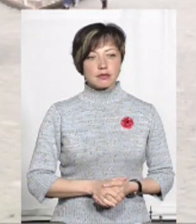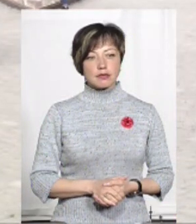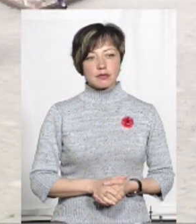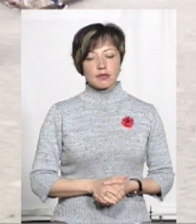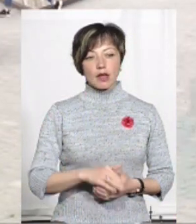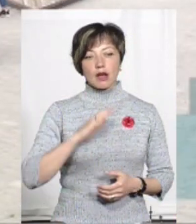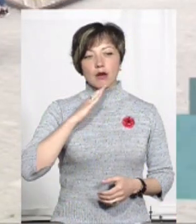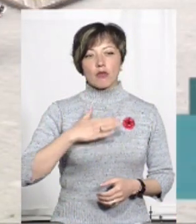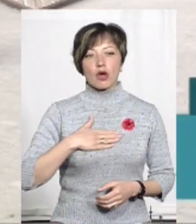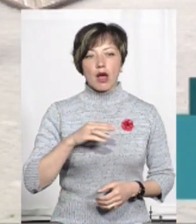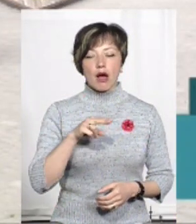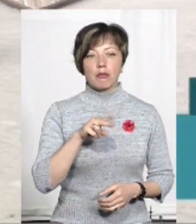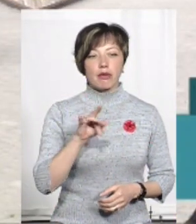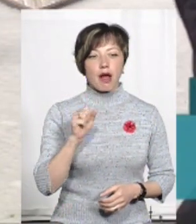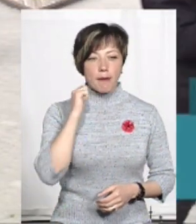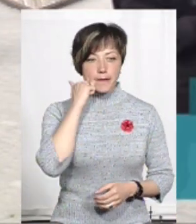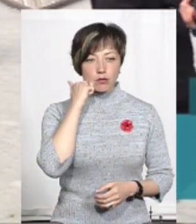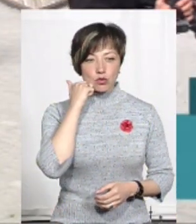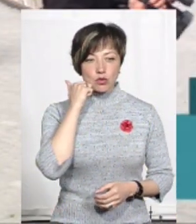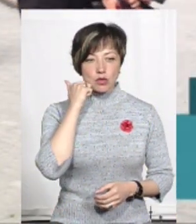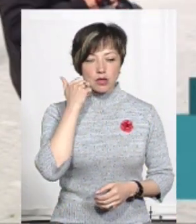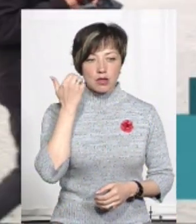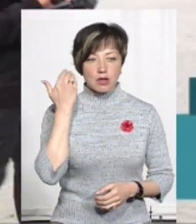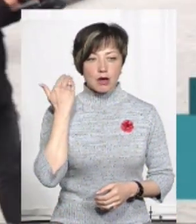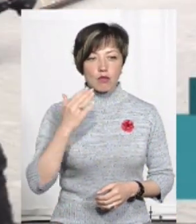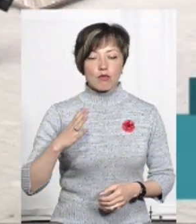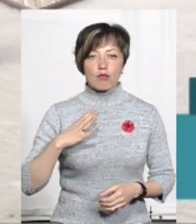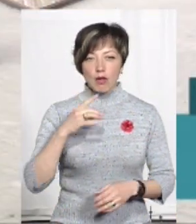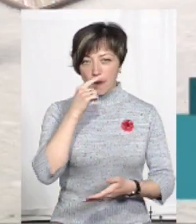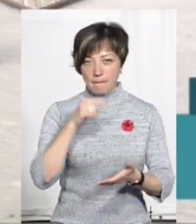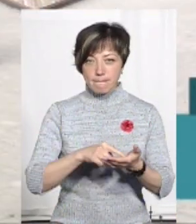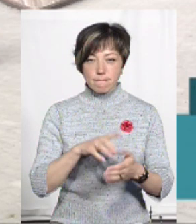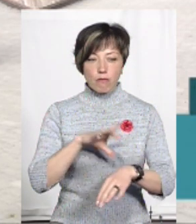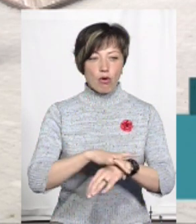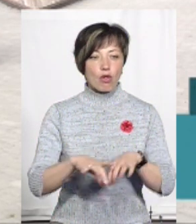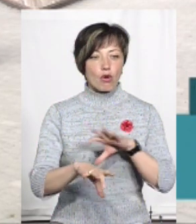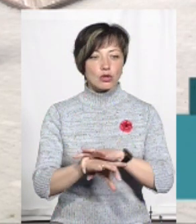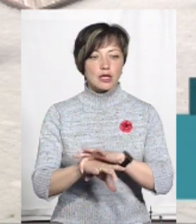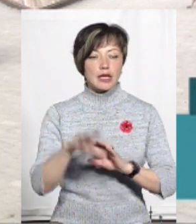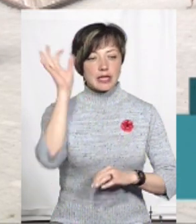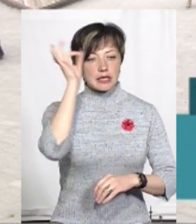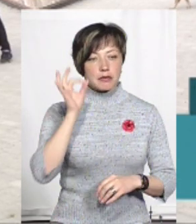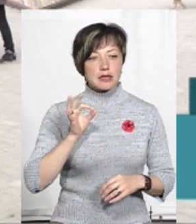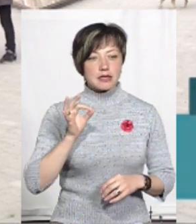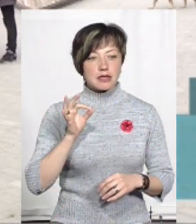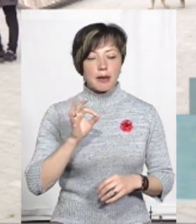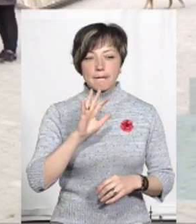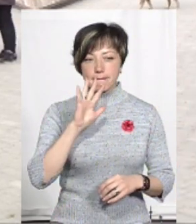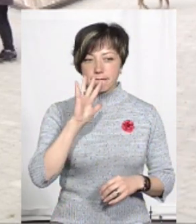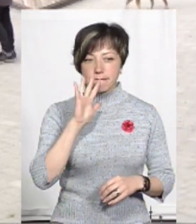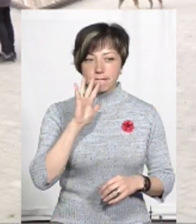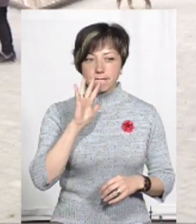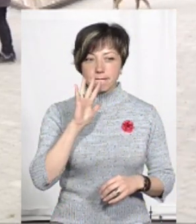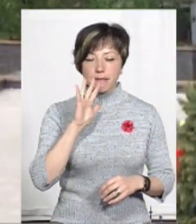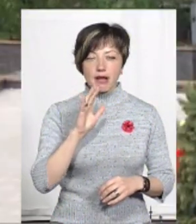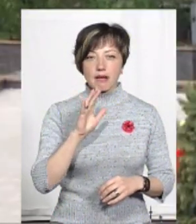Моя прабабуся, скажімо, вона була, потрапила у полон, німецький полон, і вона 5 років працювала